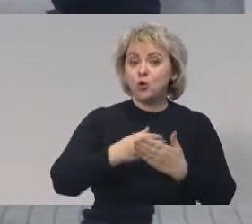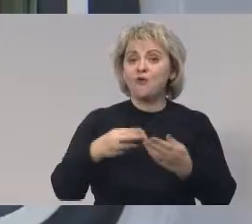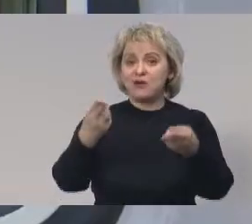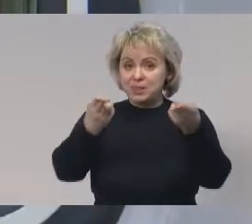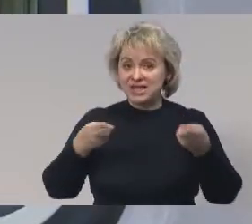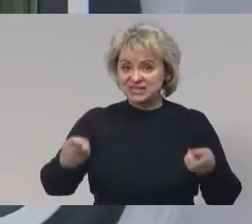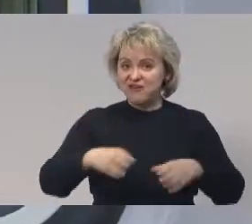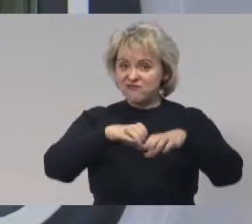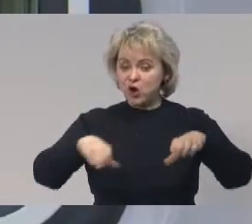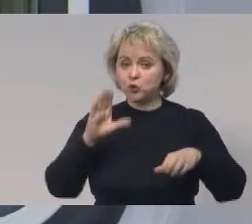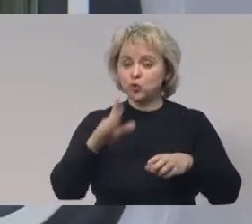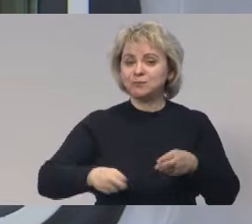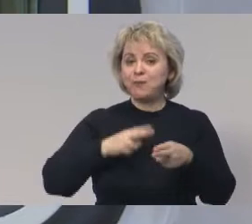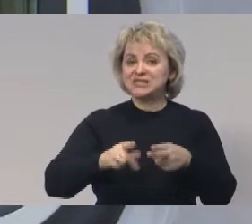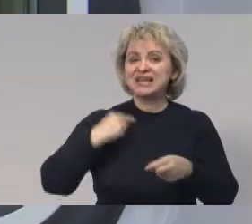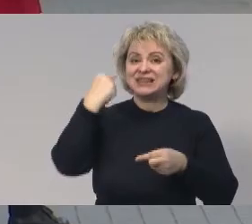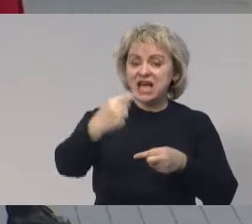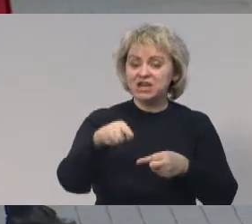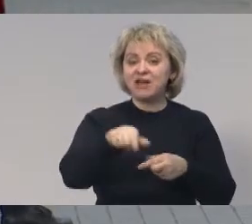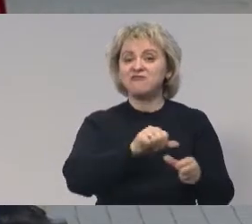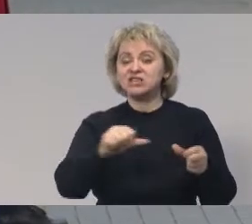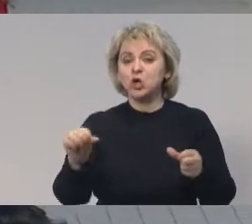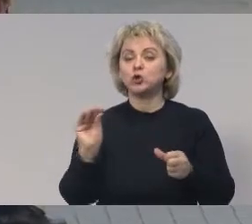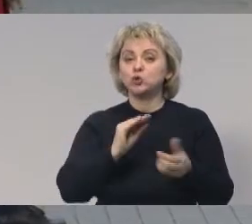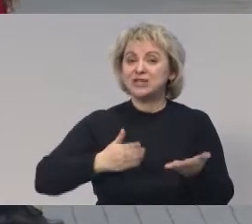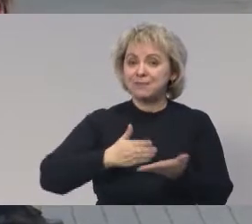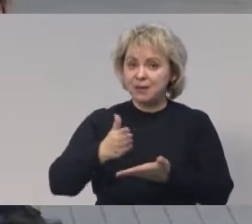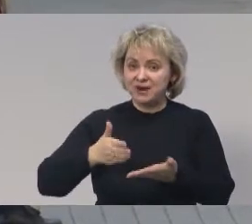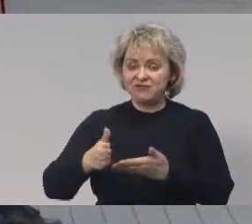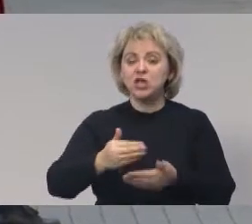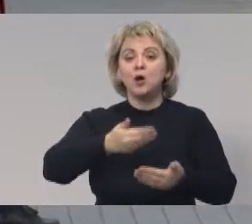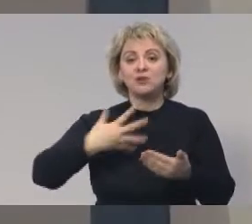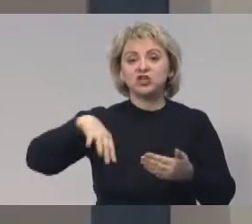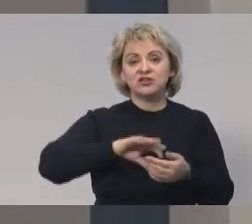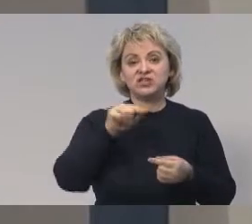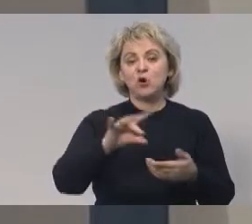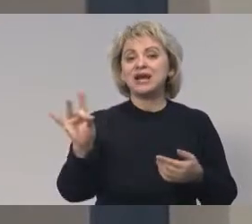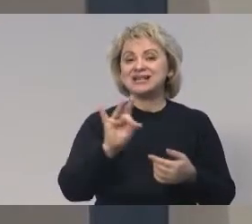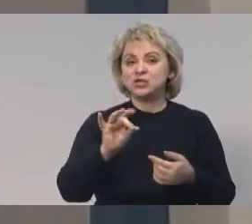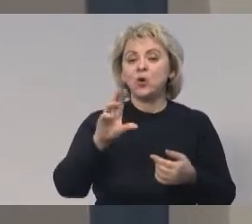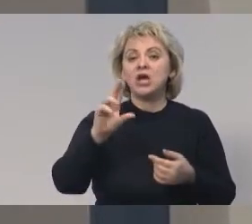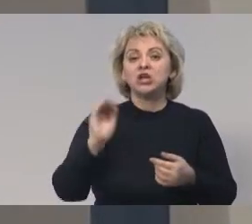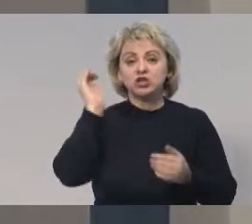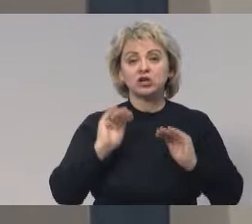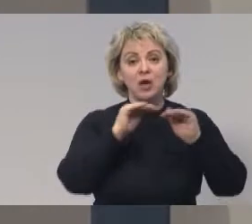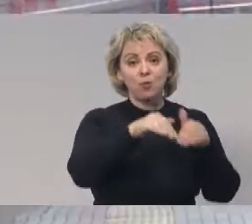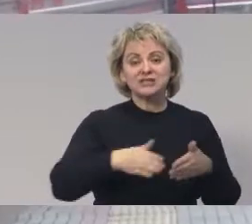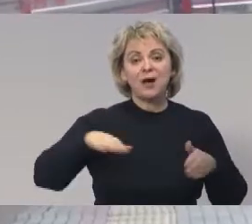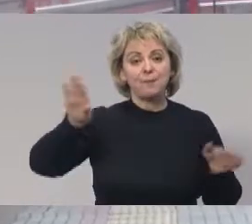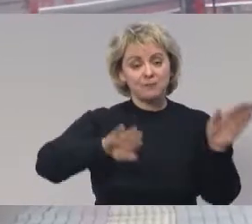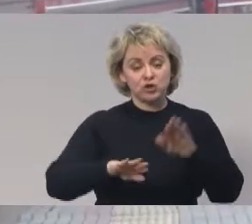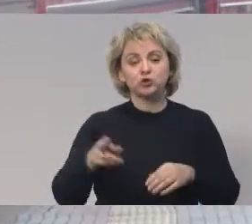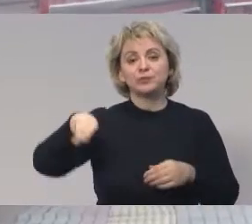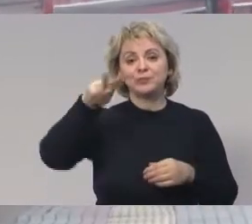плацкартных вагонов пойдут в поездах дальнего следования в основном на южном направлении. Прежде всего, это Ростов и Черноморское побережье.